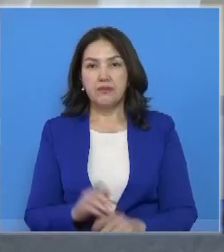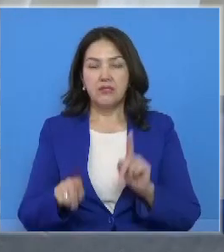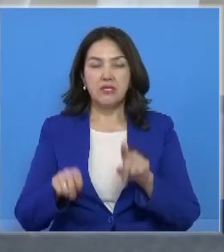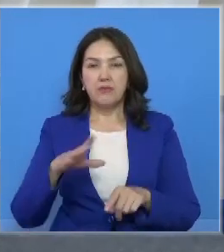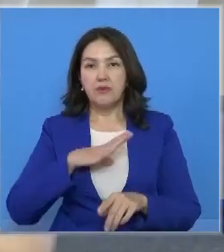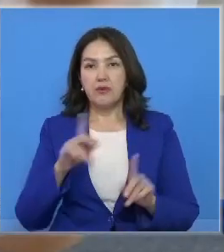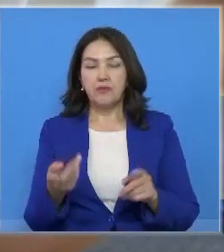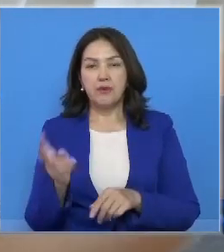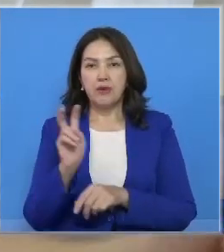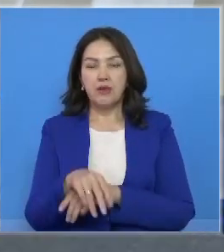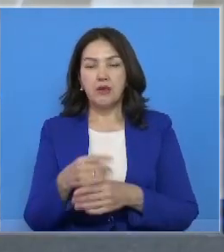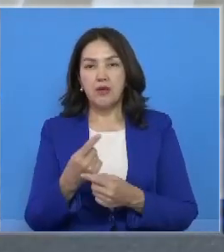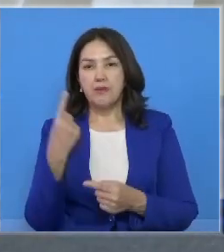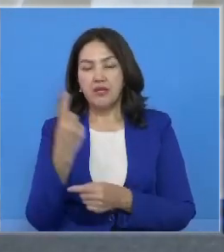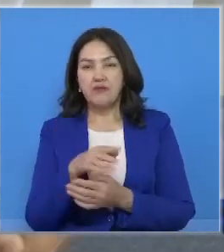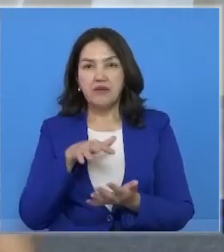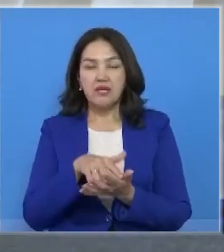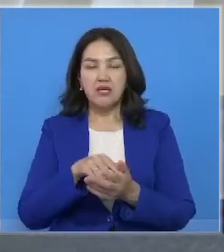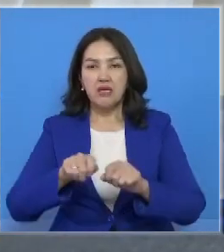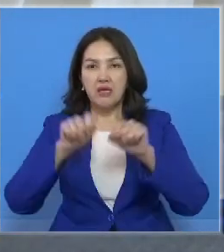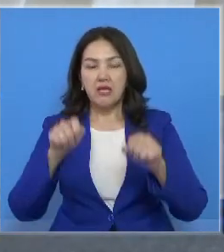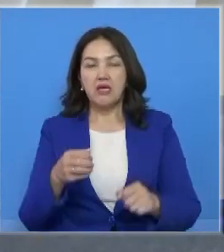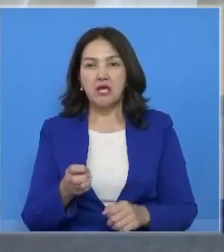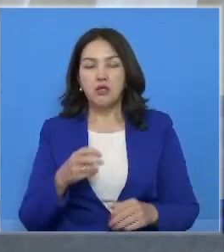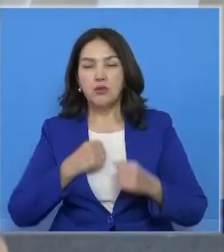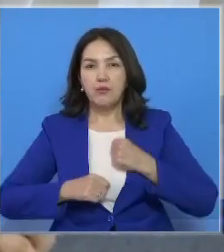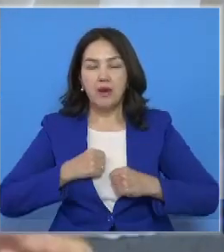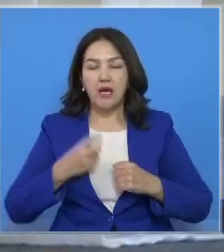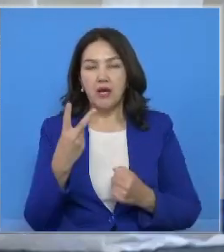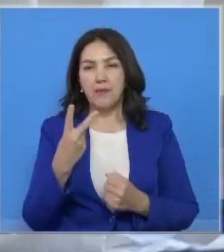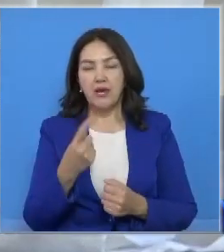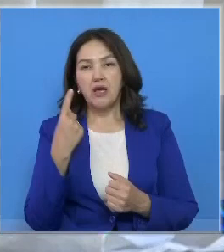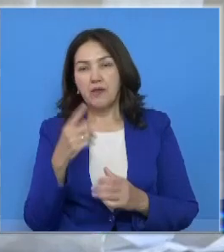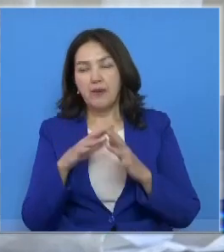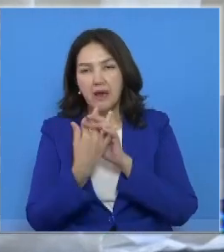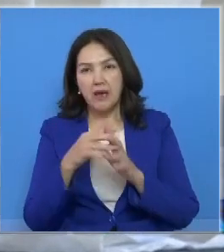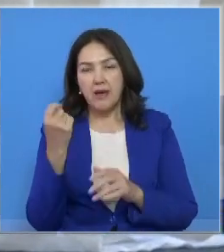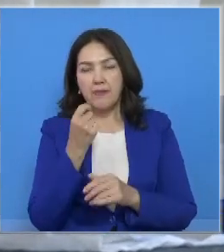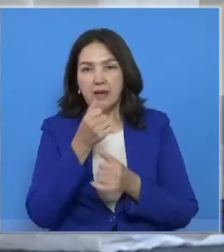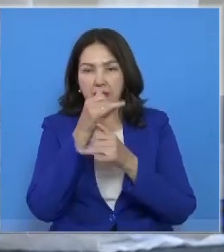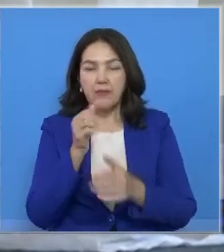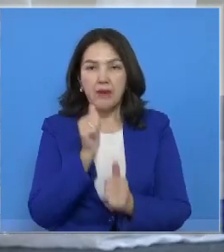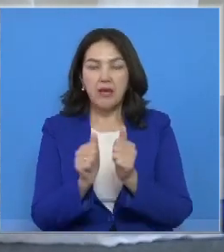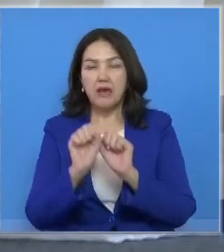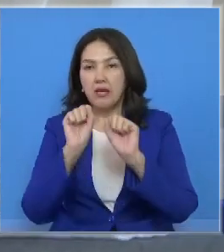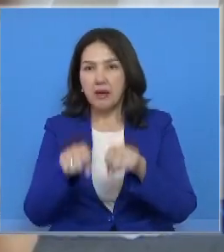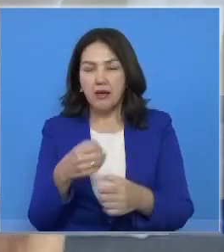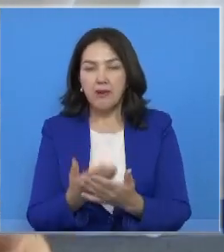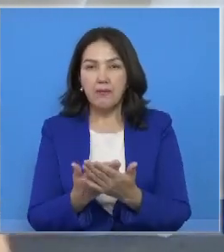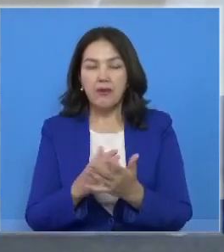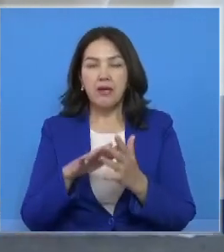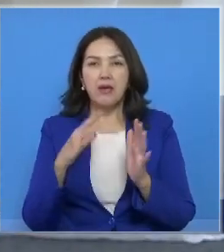Иногда бывает, что приходит сразу по две заявки на открытие СТО, бани из одного маленького села. Мы не можем каждому одобрить. К примеру, в